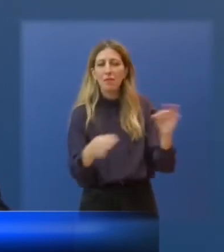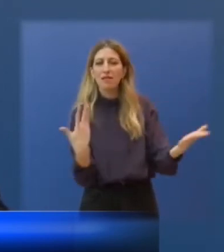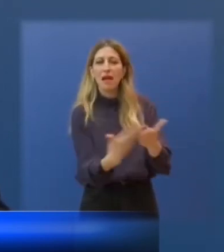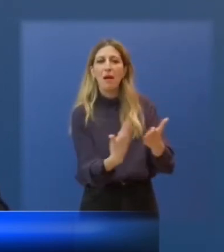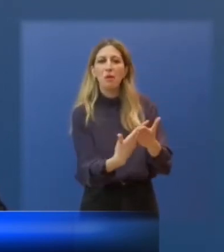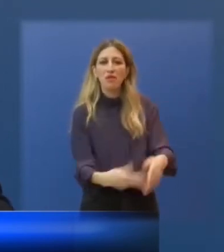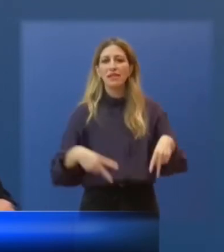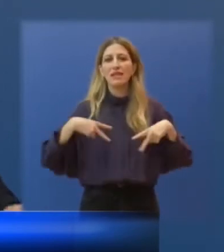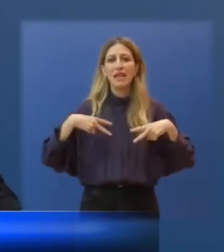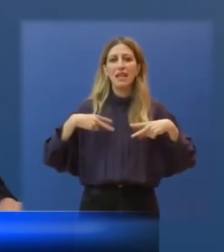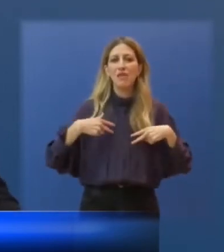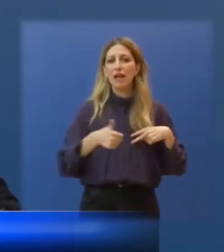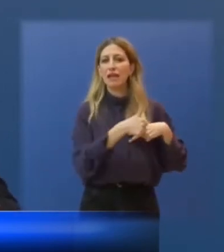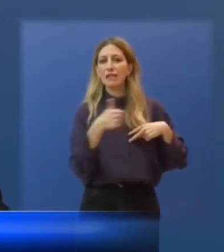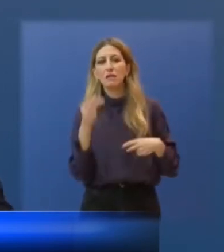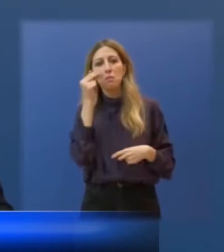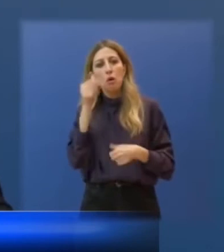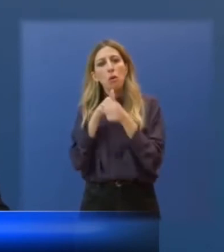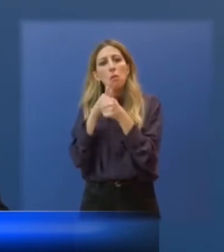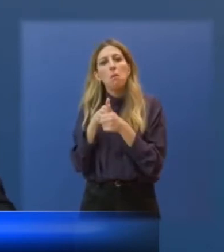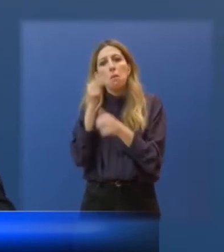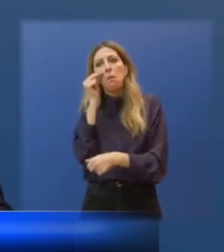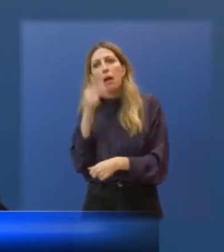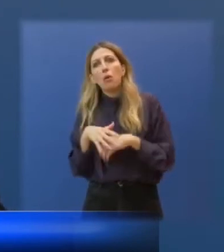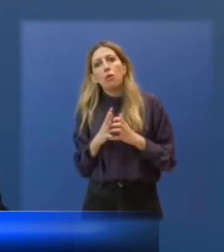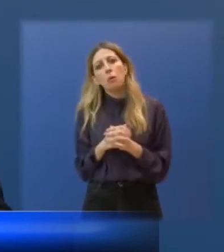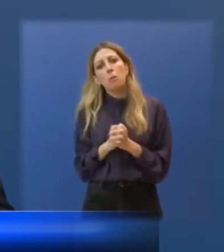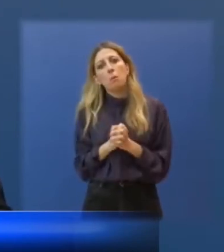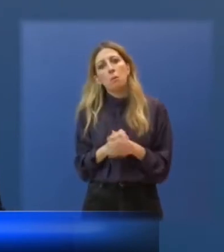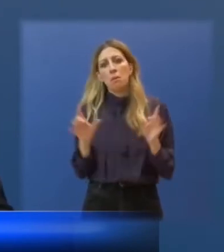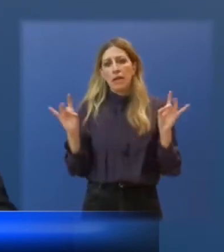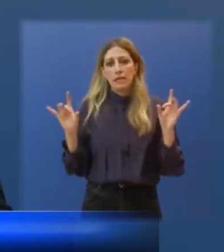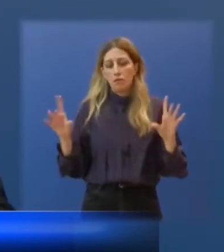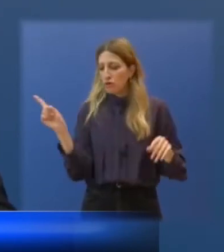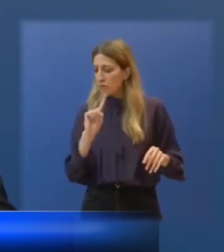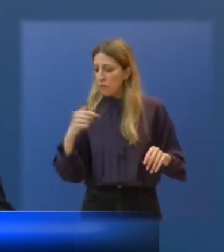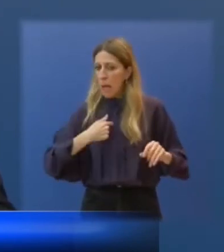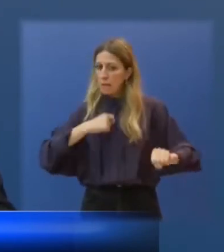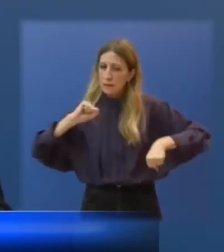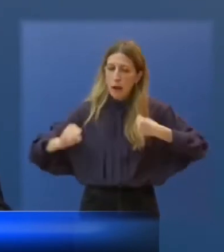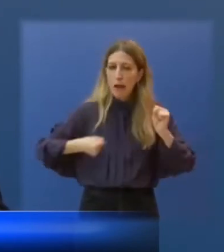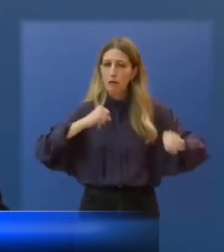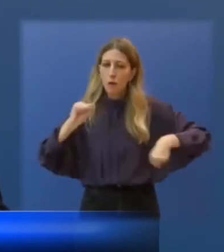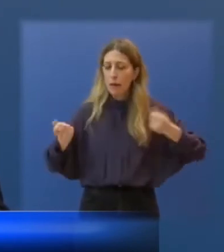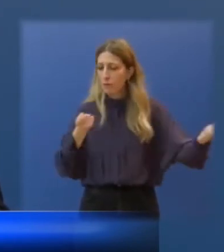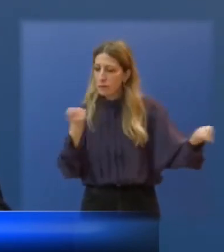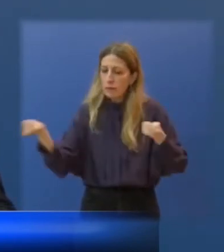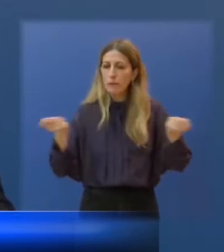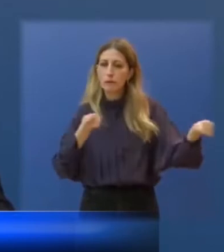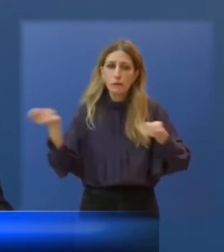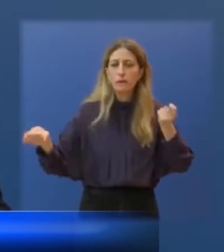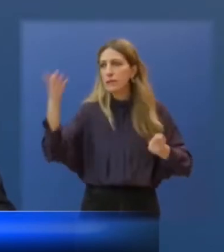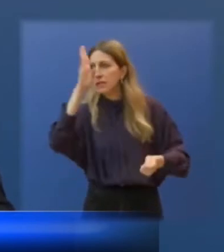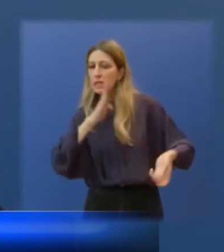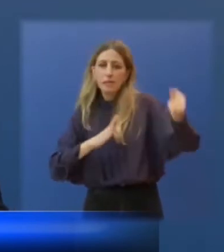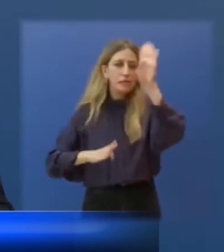δεν παρακολουθεί τα προβλήματα με σταυρωμένα τα χέρια. Αντίθετα, αγωνιζόμαστε και θα συνεχίσουμε να αγωνιζόμαστε ενάντια στις κρίσεις με γνώμονα την